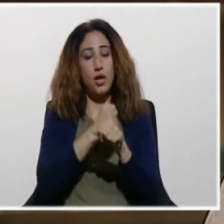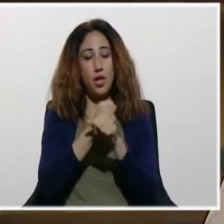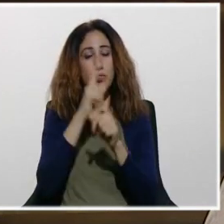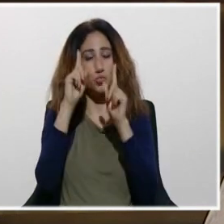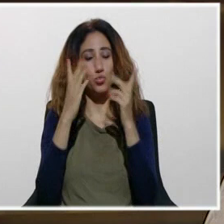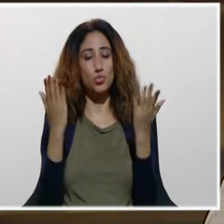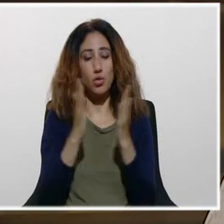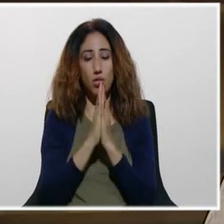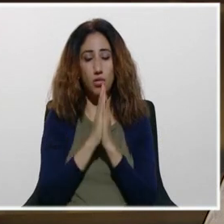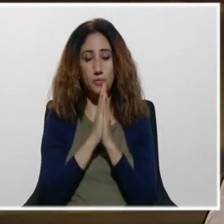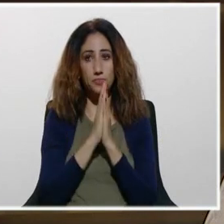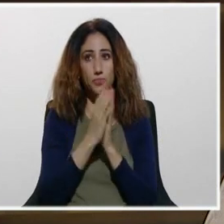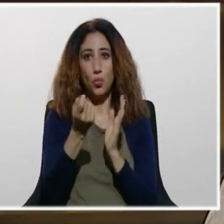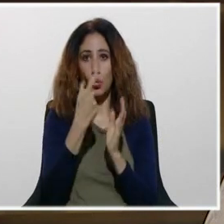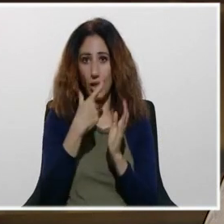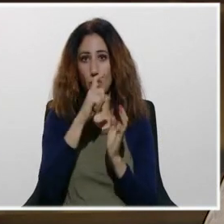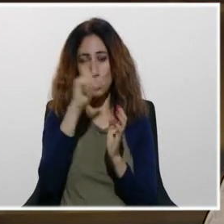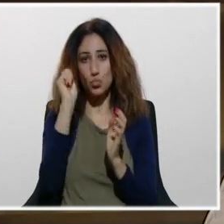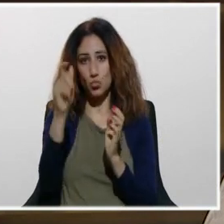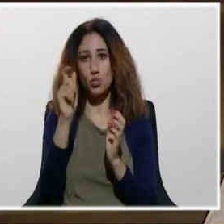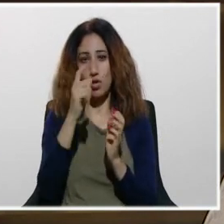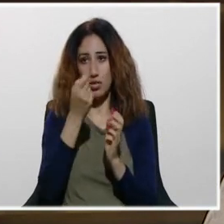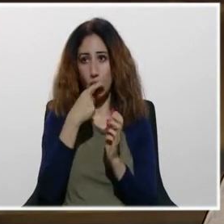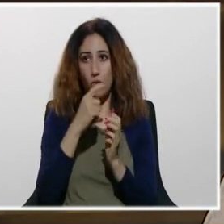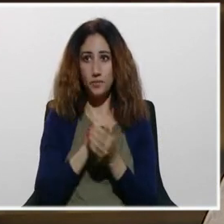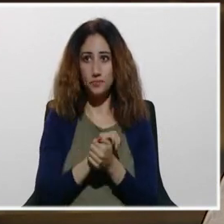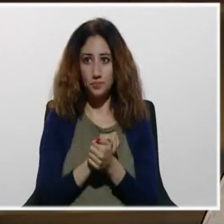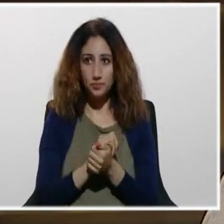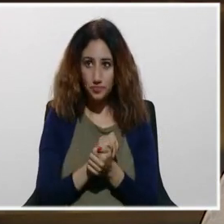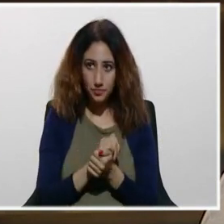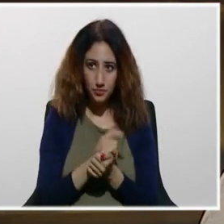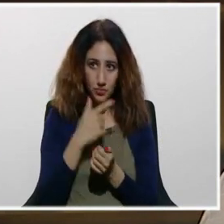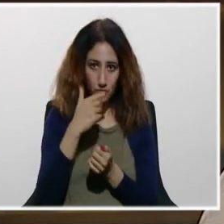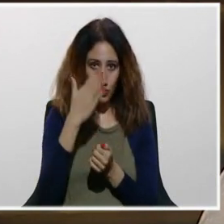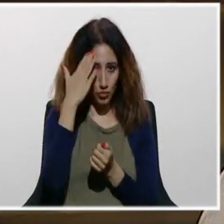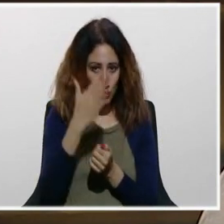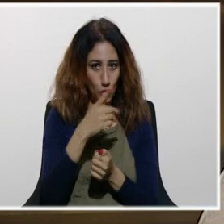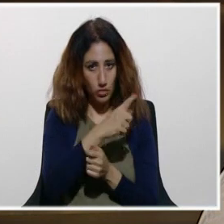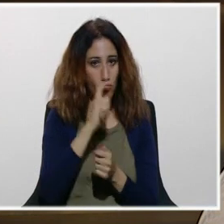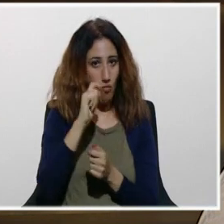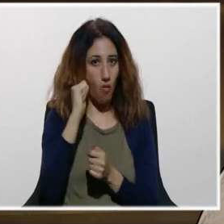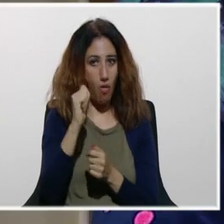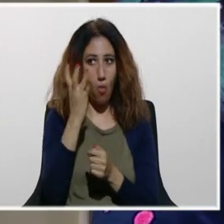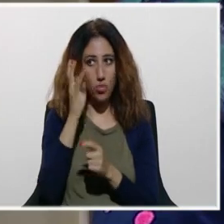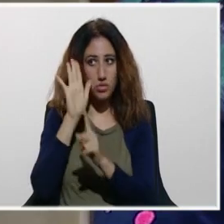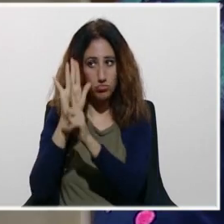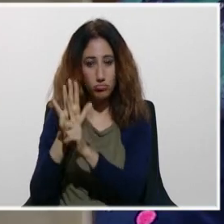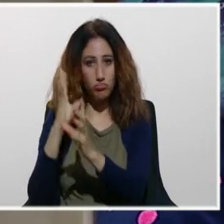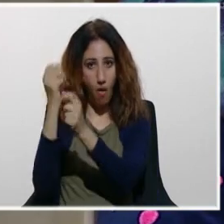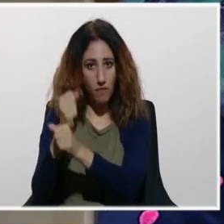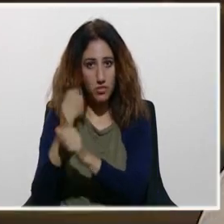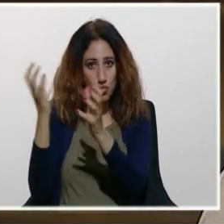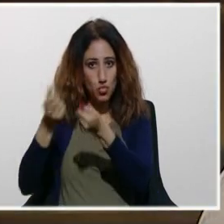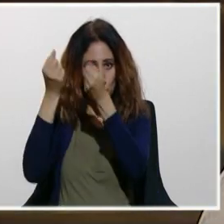باذن الله. ان شاء الله والعلاج هيتصرف. 600 راجل، وانا بشكرك على اللي انت بتعمليه لجوزك ولاولادك.